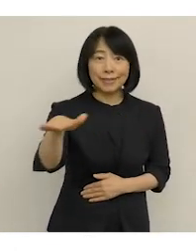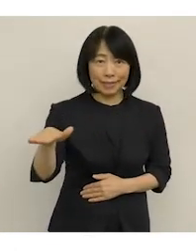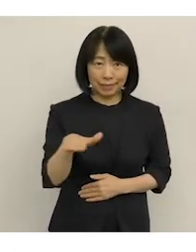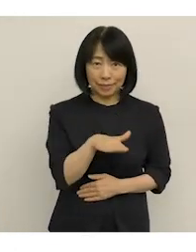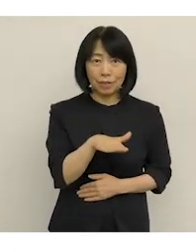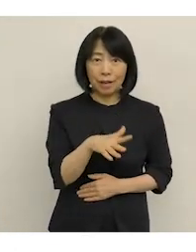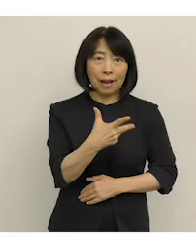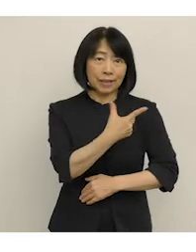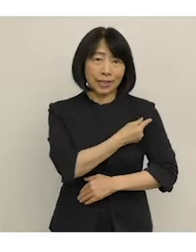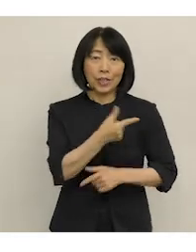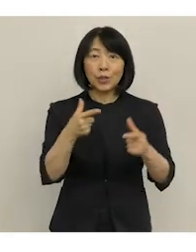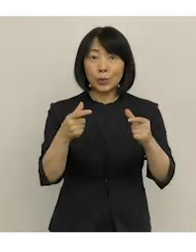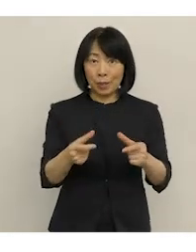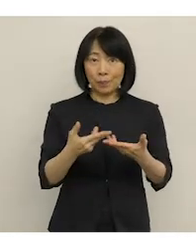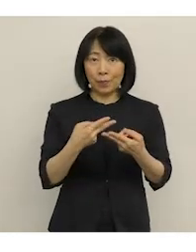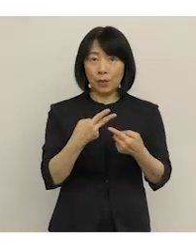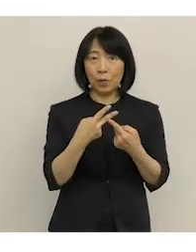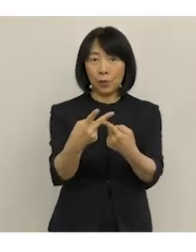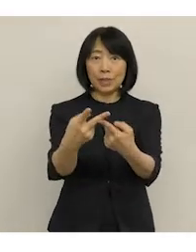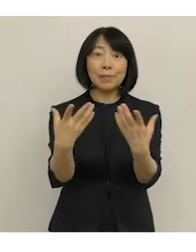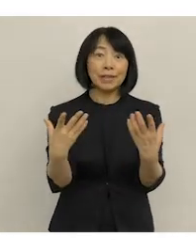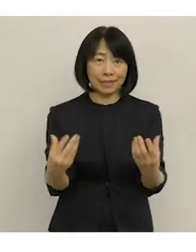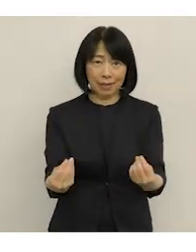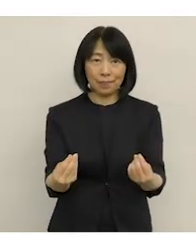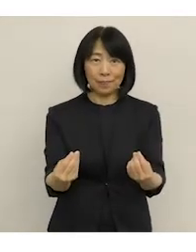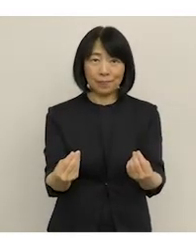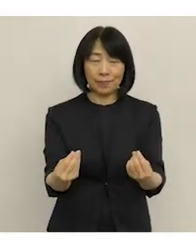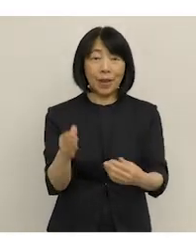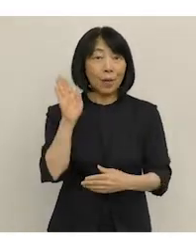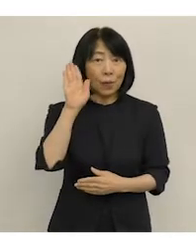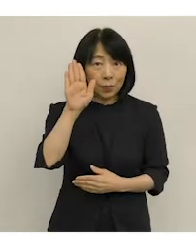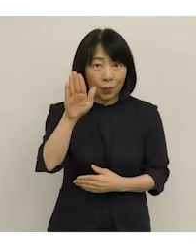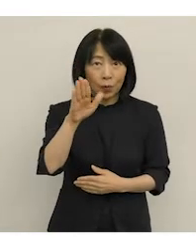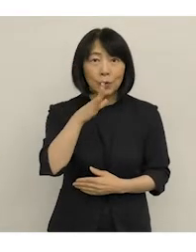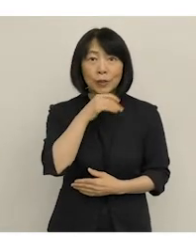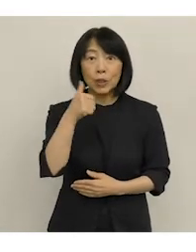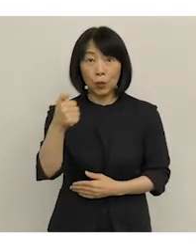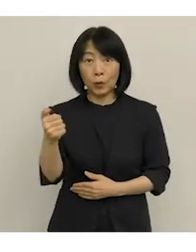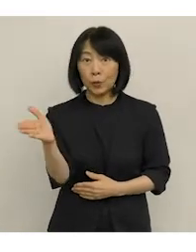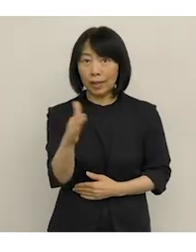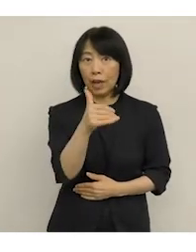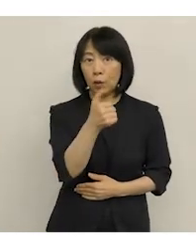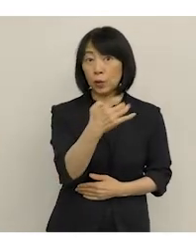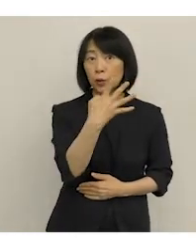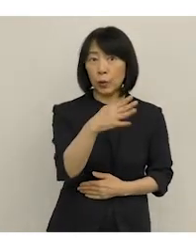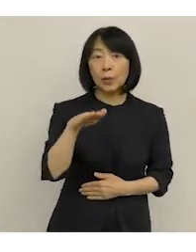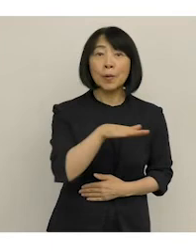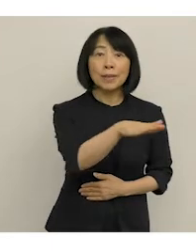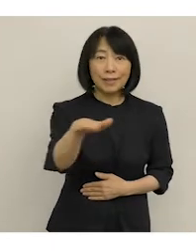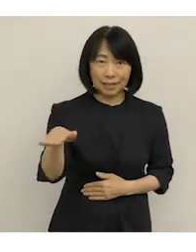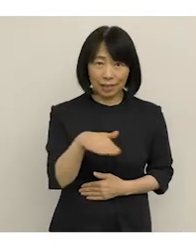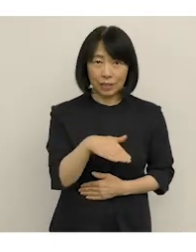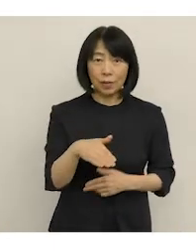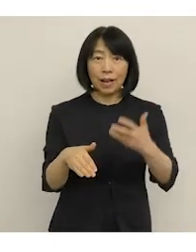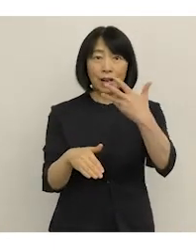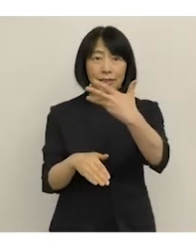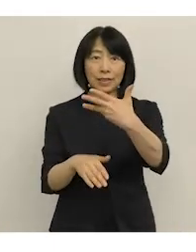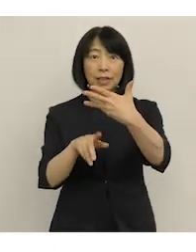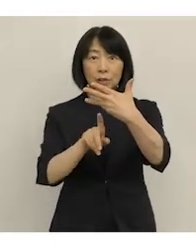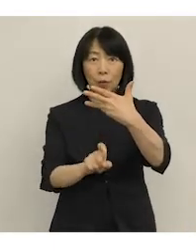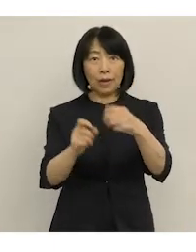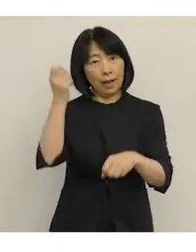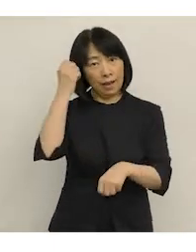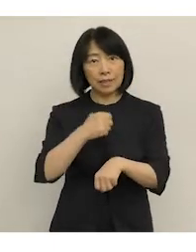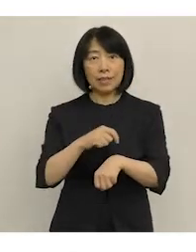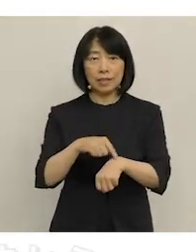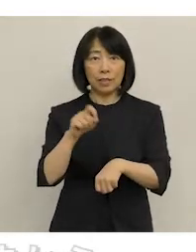の方へ接種クーポン券を発送しています。今後50歳から54歳の方は8月10日